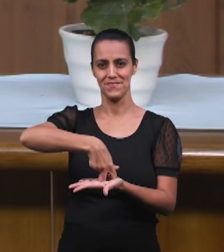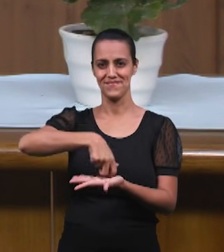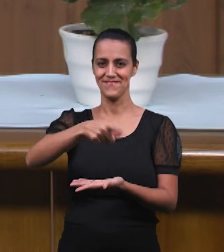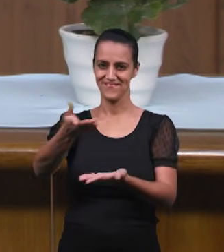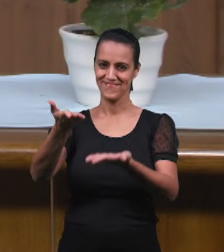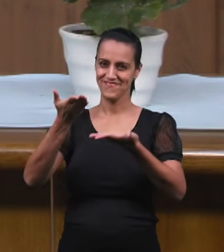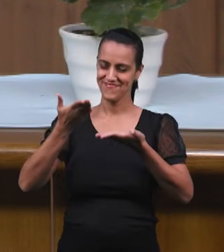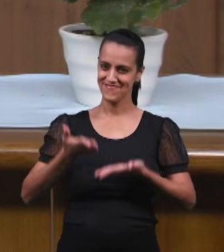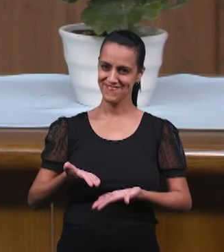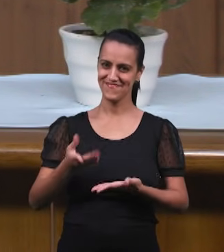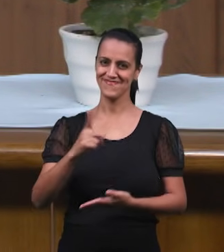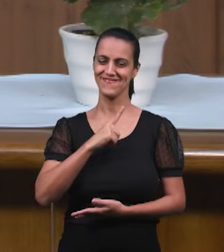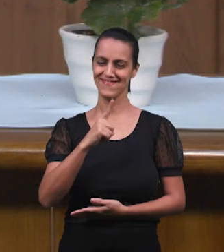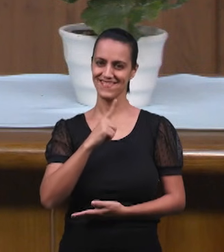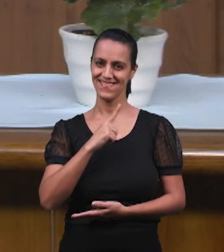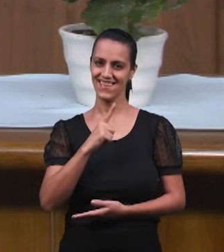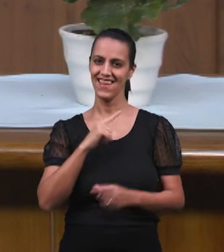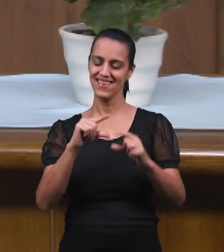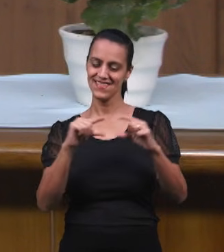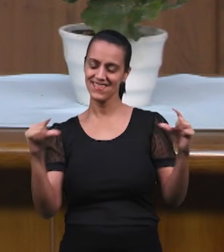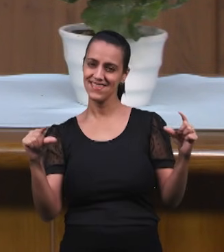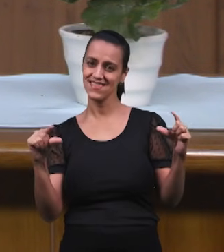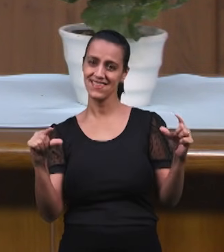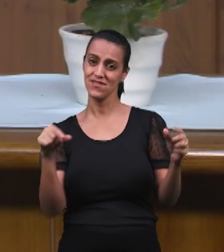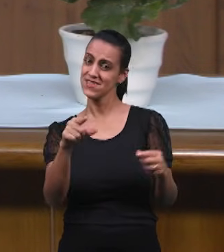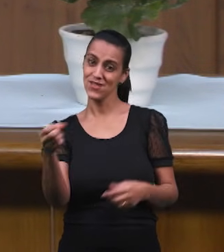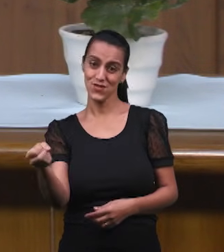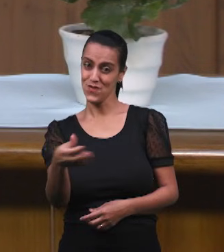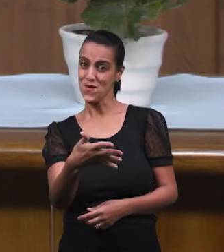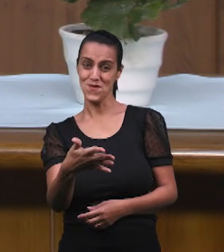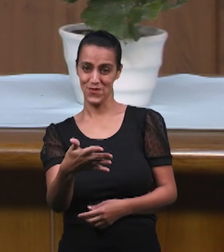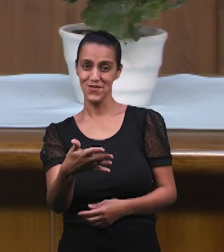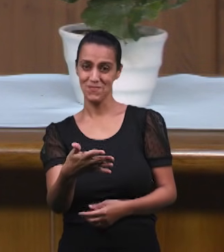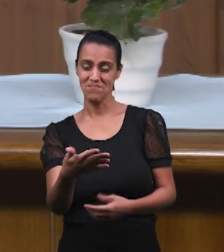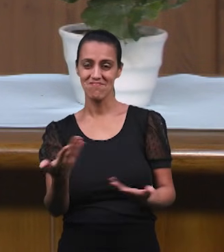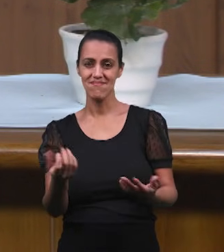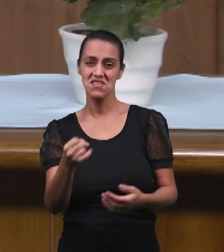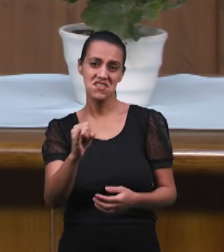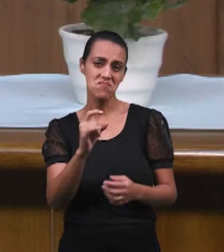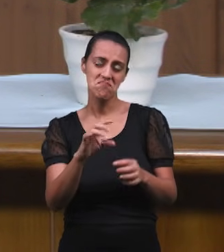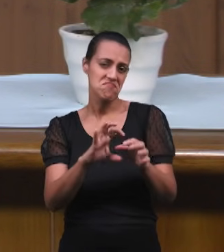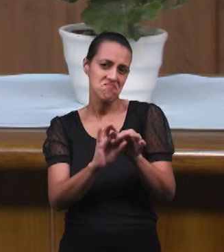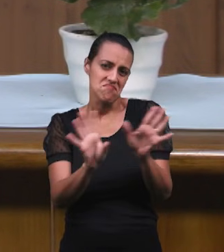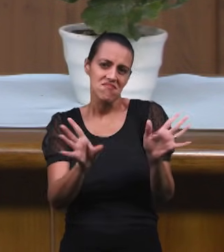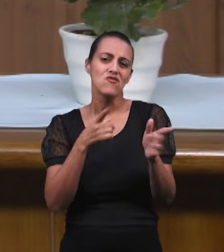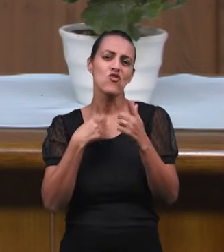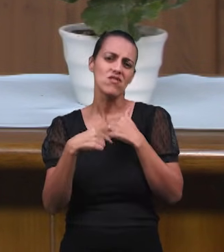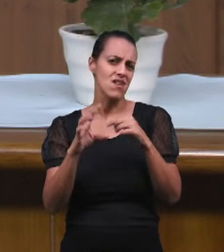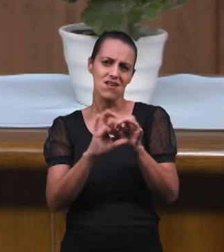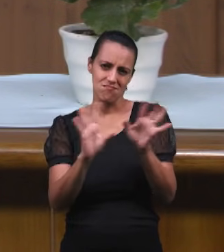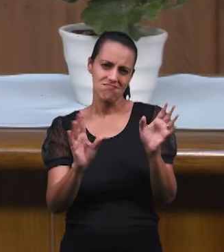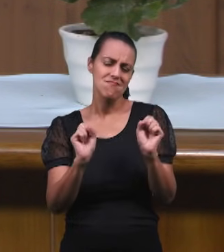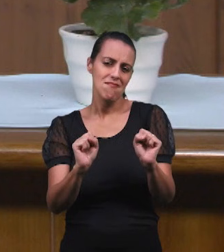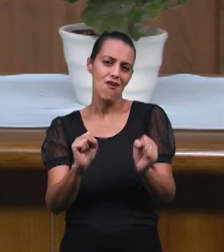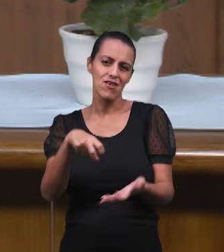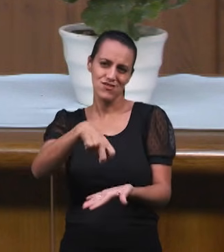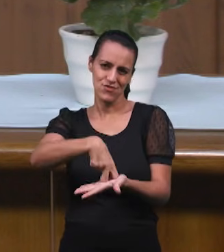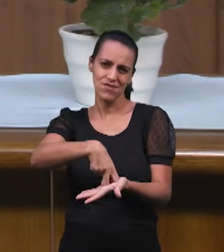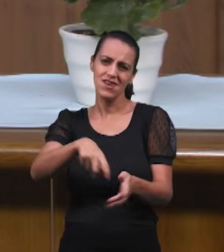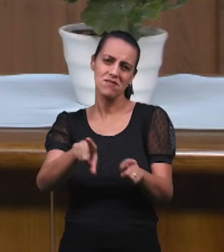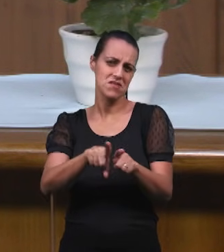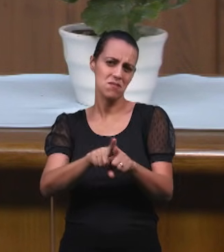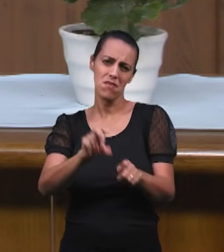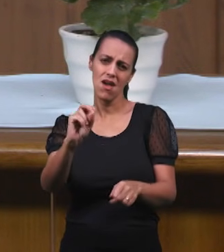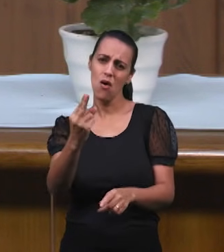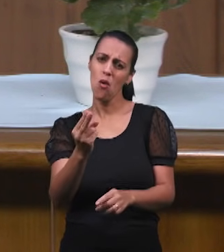vous avez reçu un lien, vous participez avec nous, c'est notre visiteur. Si vous souhaitez, bien évidemment, vous pouvez nous appuyer dans ce geste ou rester,